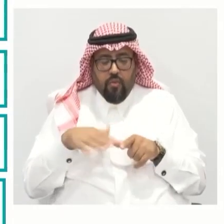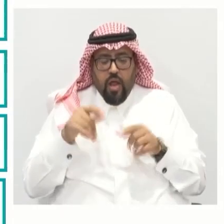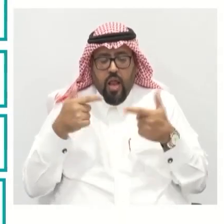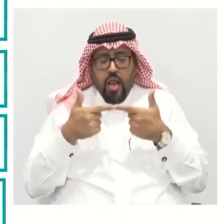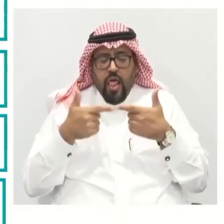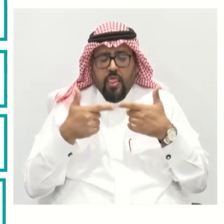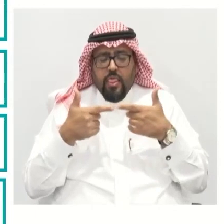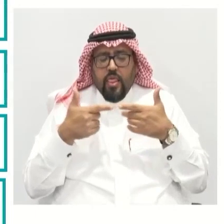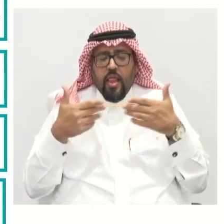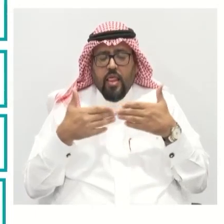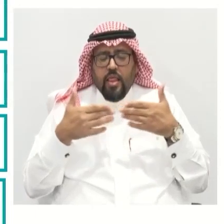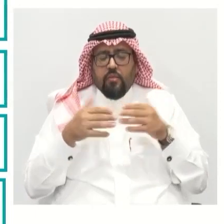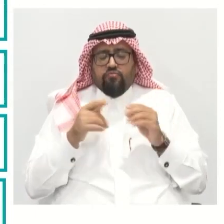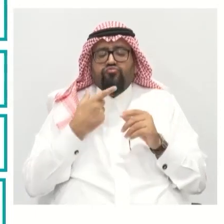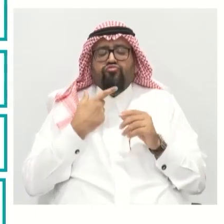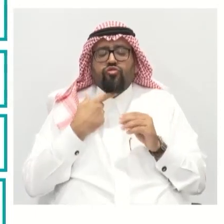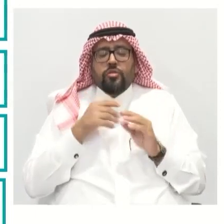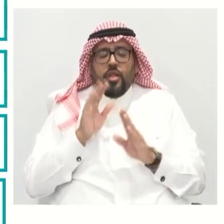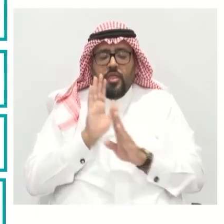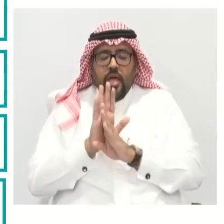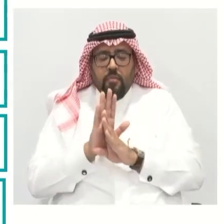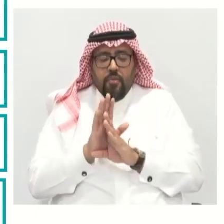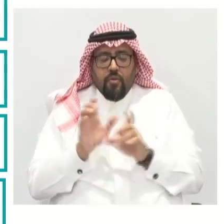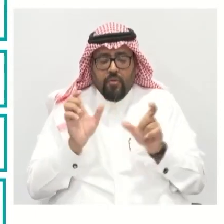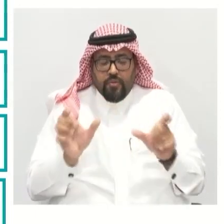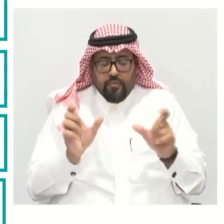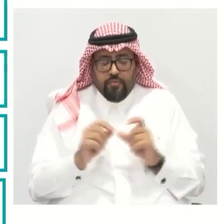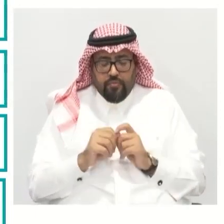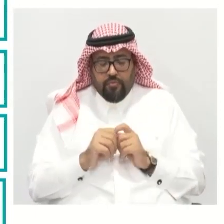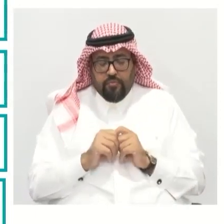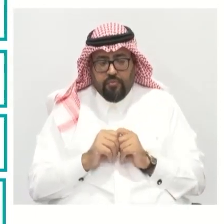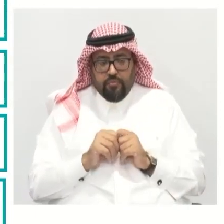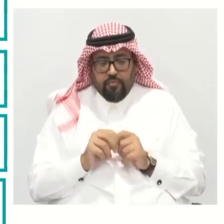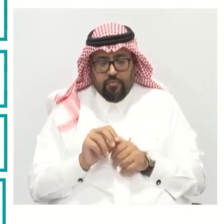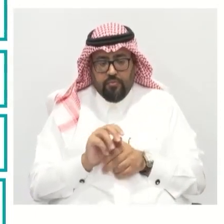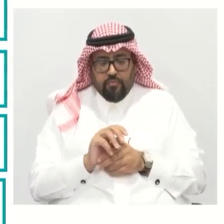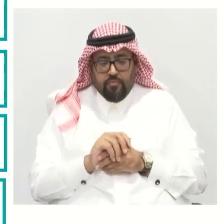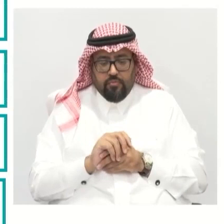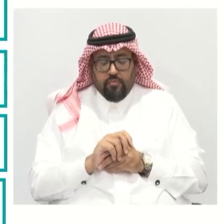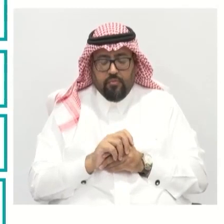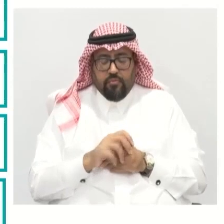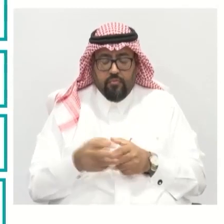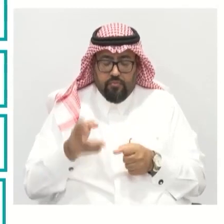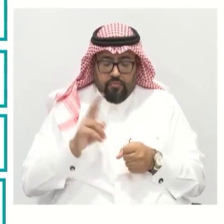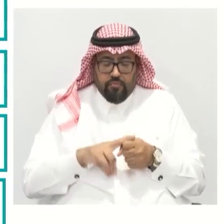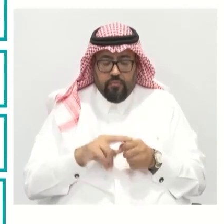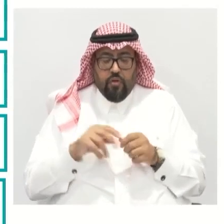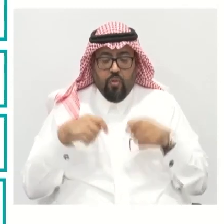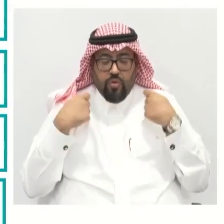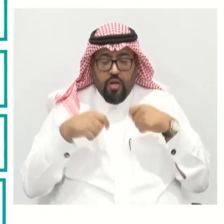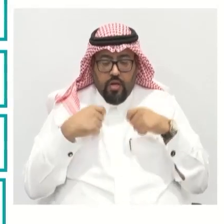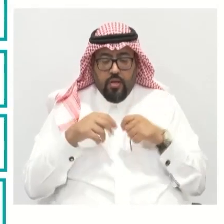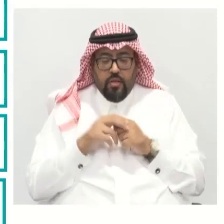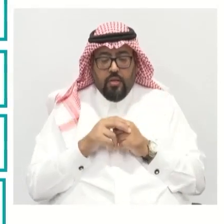والمواطنات من الذين يحتاجون الى المسانده وارشادهم اذا مره اخرى تقوم وزاره